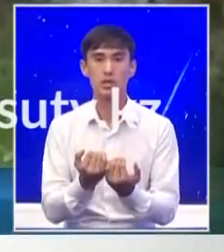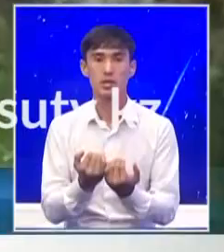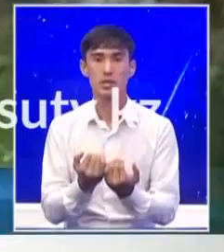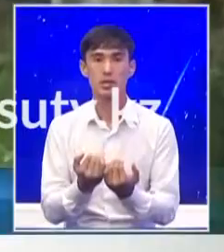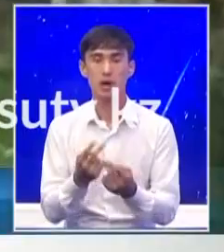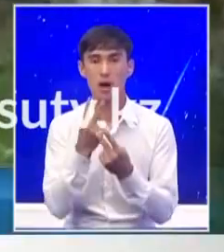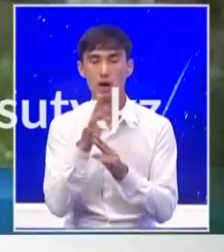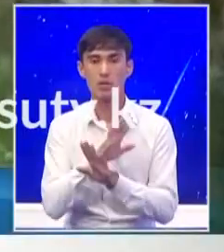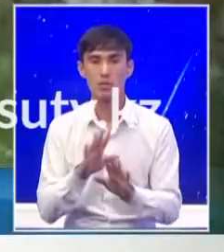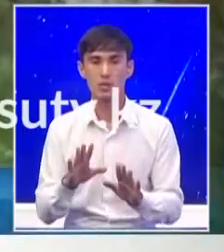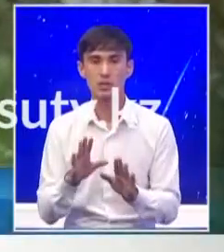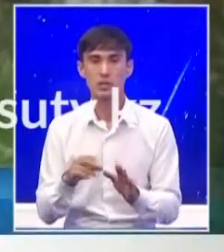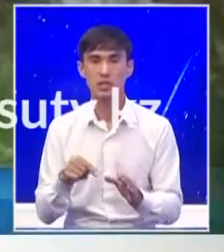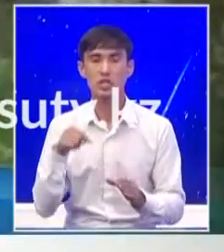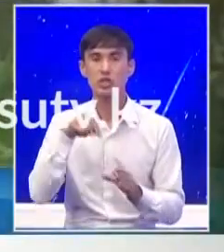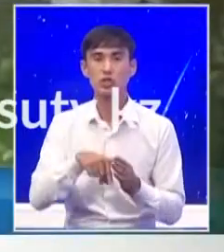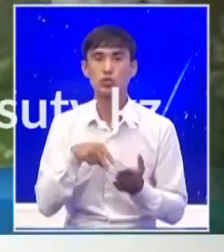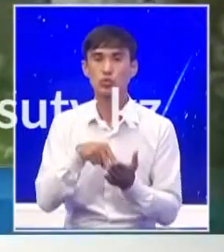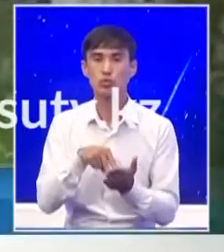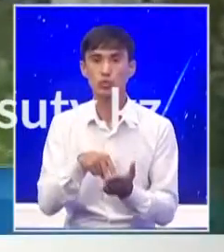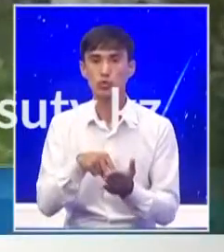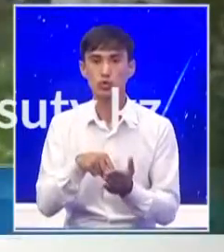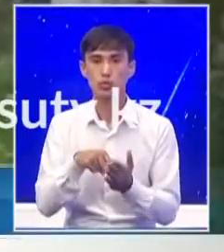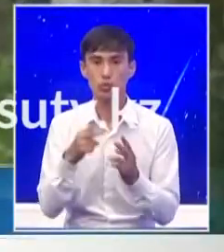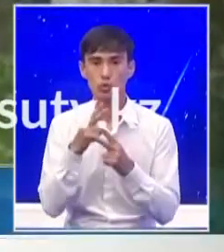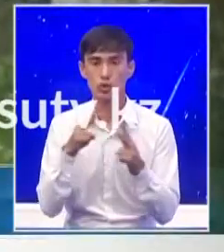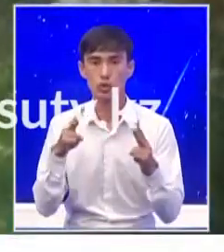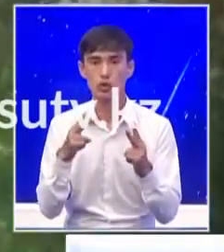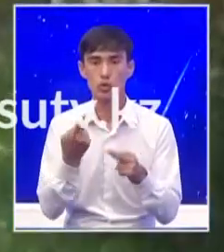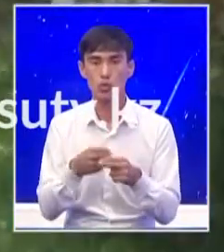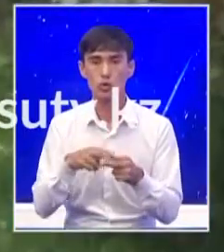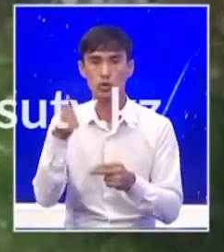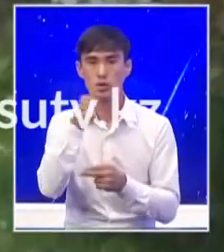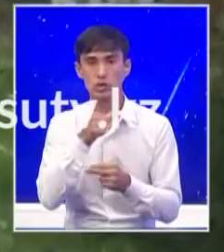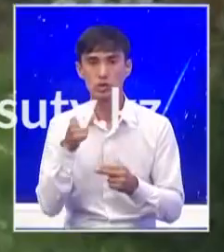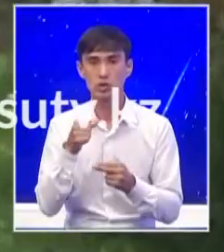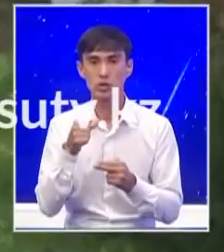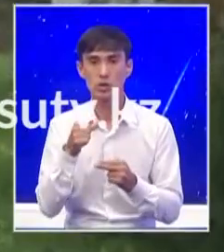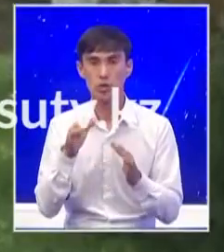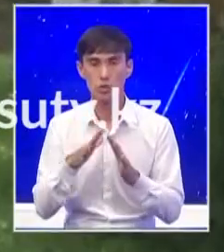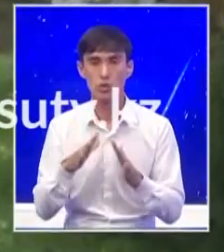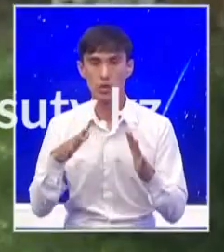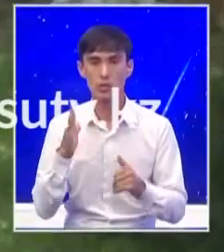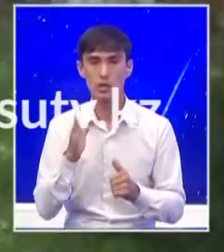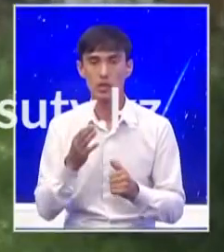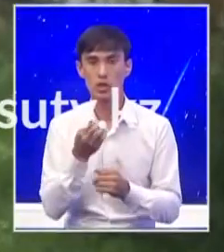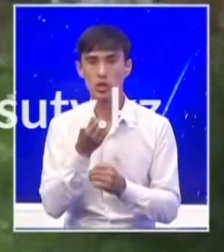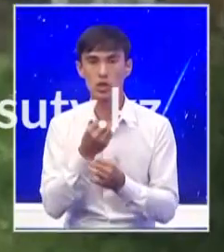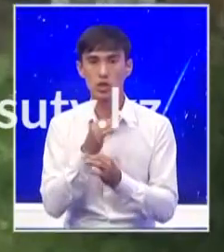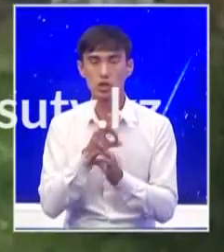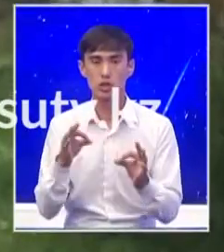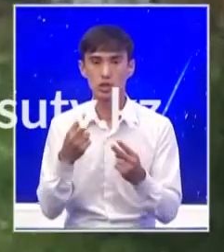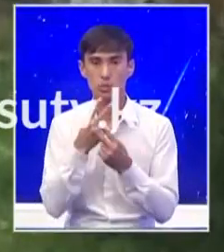пандемияға қарамастан осы ішкі туризм көрсеткіштері осы жылы ұлғаюда, жақсы көрсеткіштер